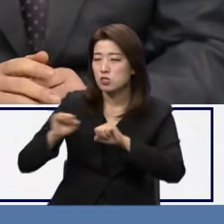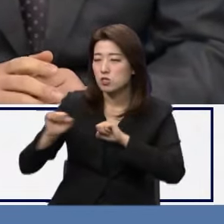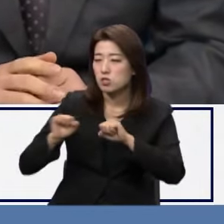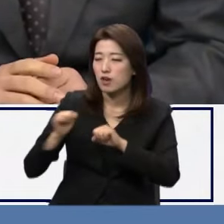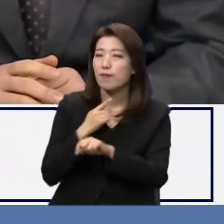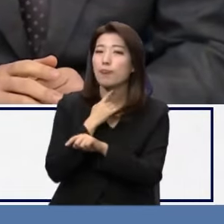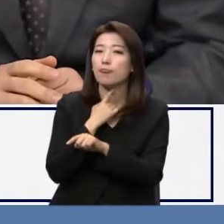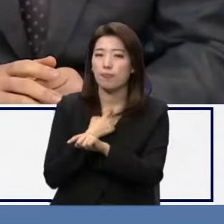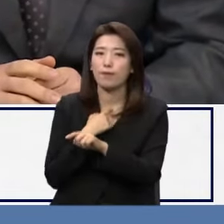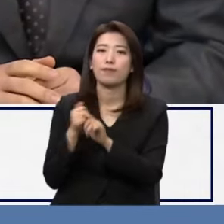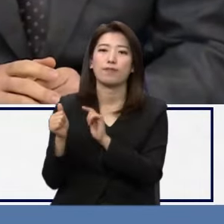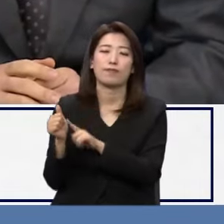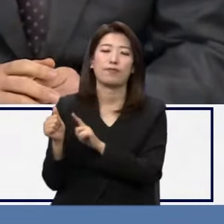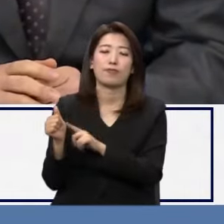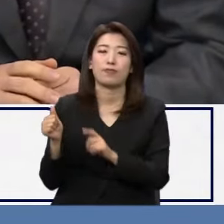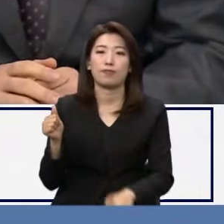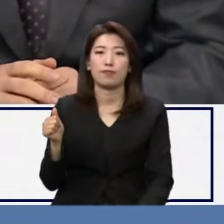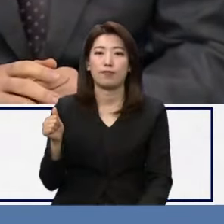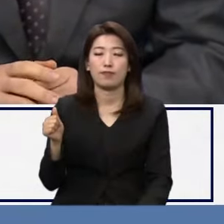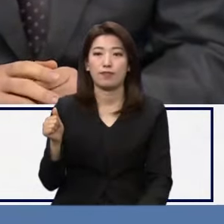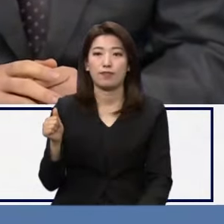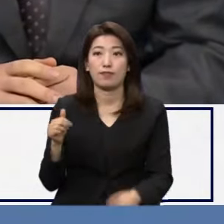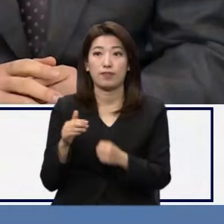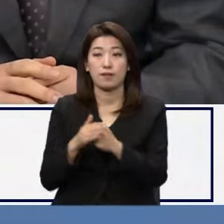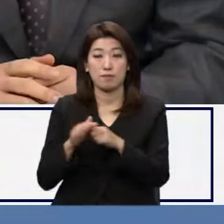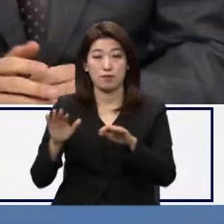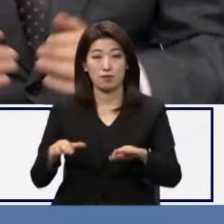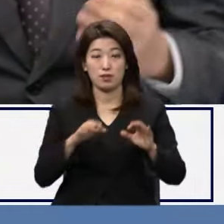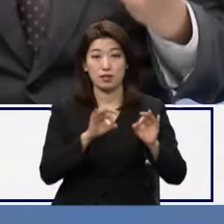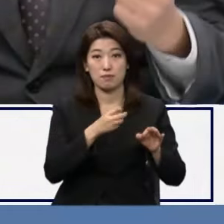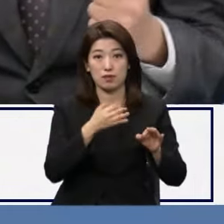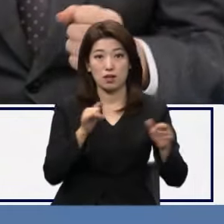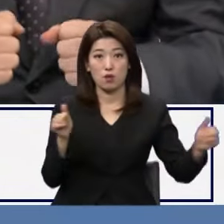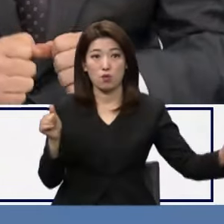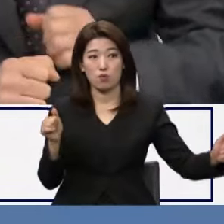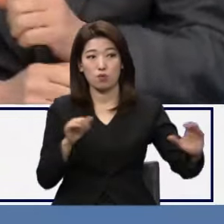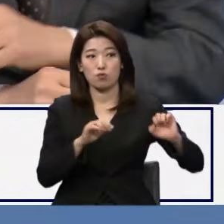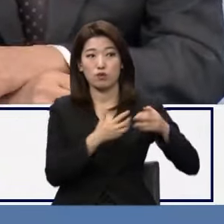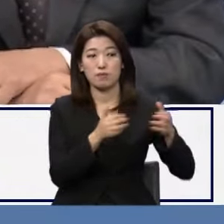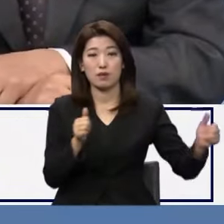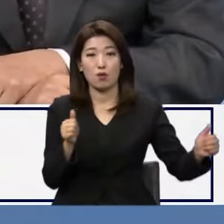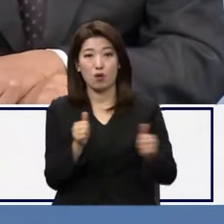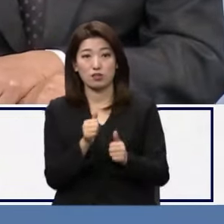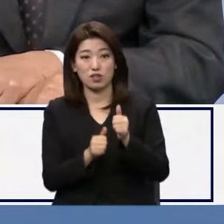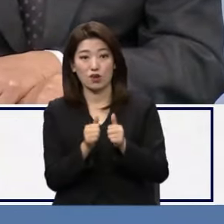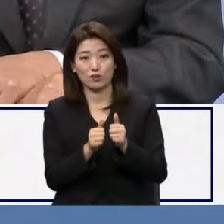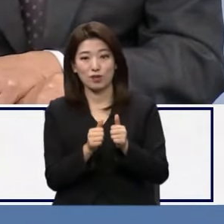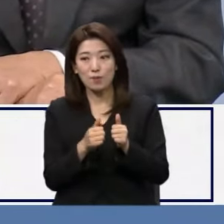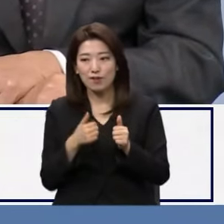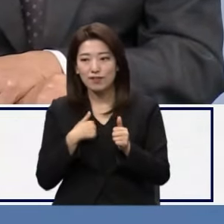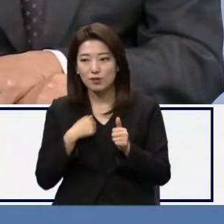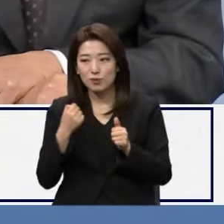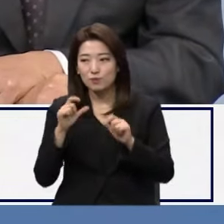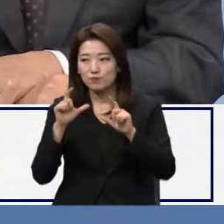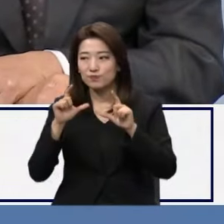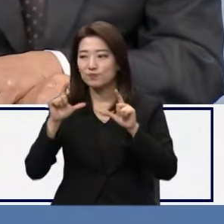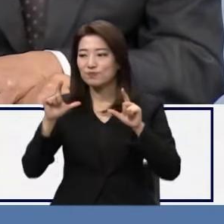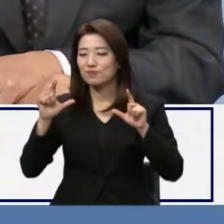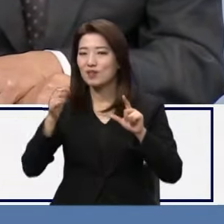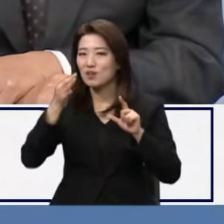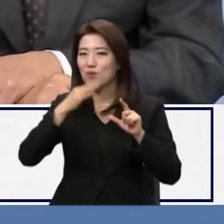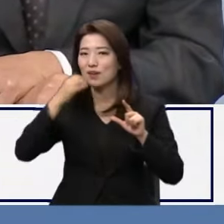때문에 아마 그런 정치적인 상당한 그 일종의 뭐랄까요 일 의지가 작용하고 있을 거예요 사실 4년